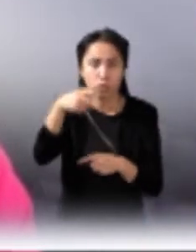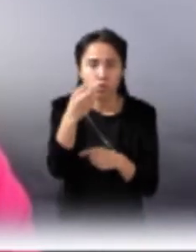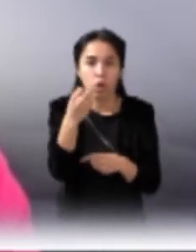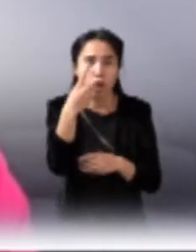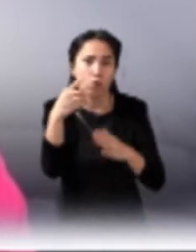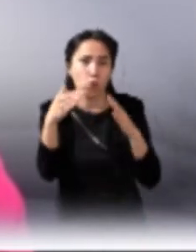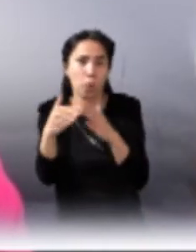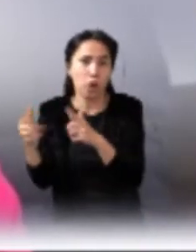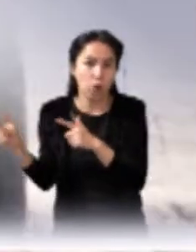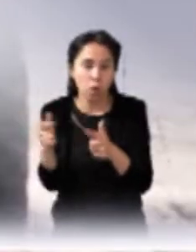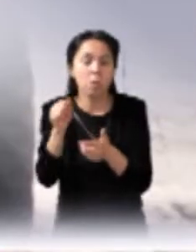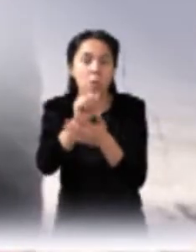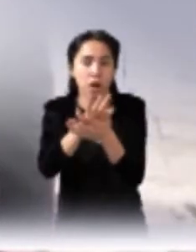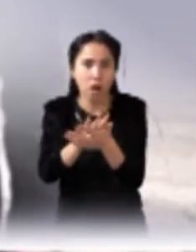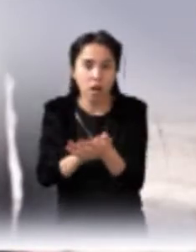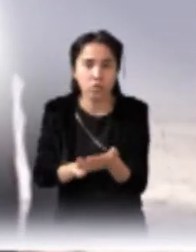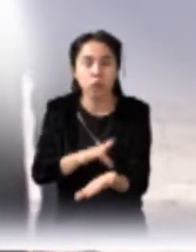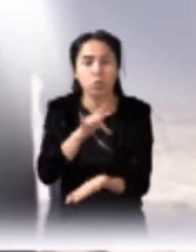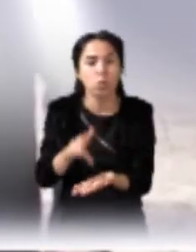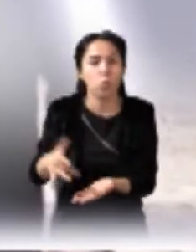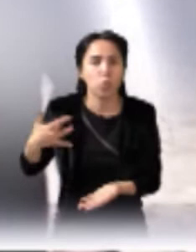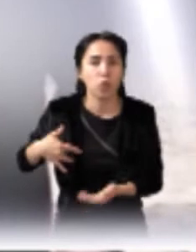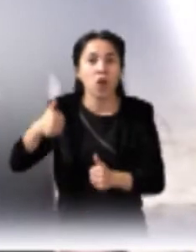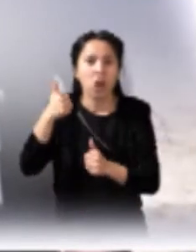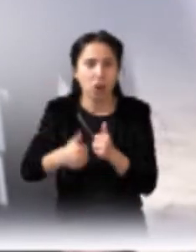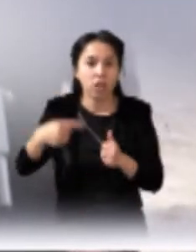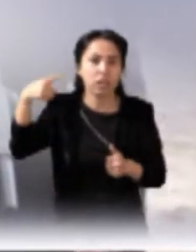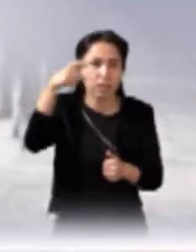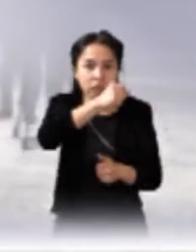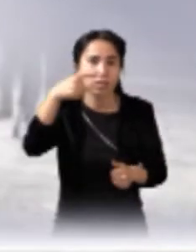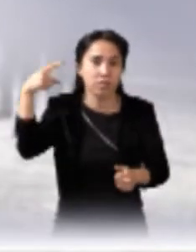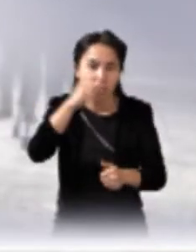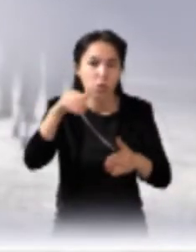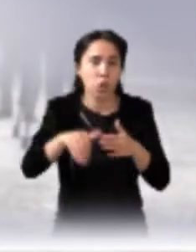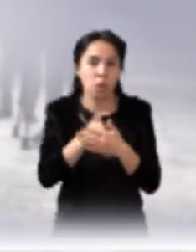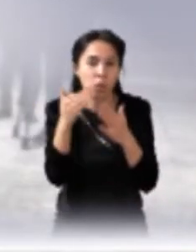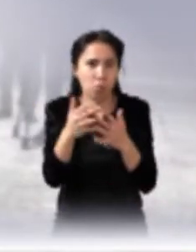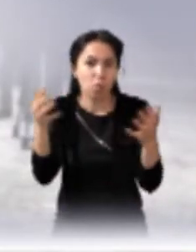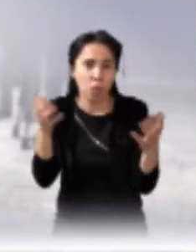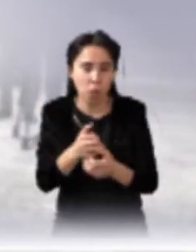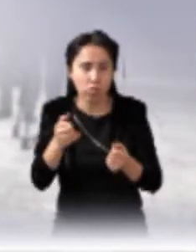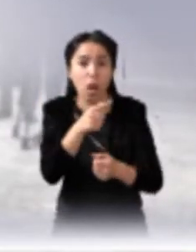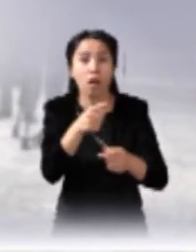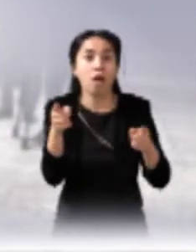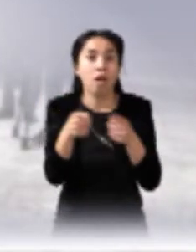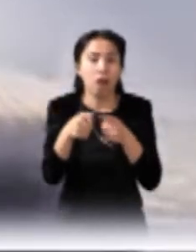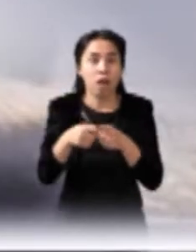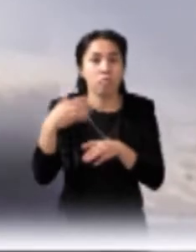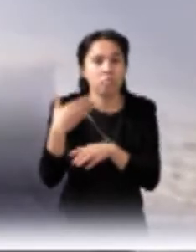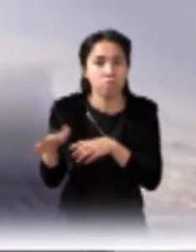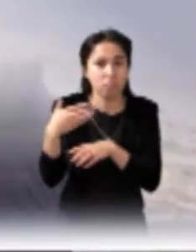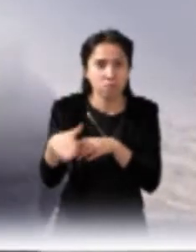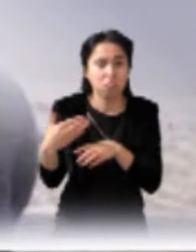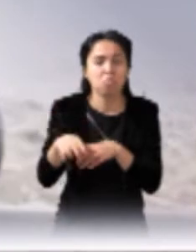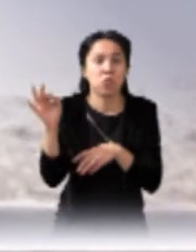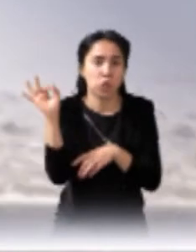один дом. Так что новоселье отмечают в Таразе еженедельно получается. И ничего, что жилье арендное. По сути, оно ничего не